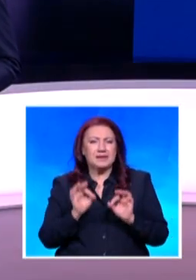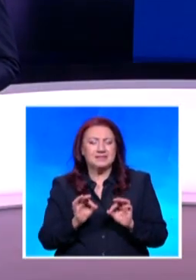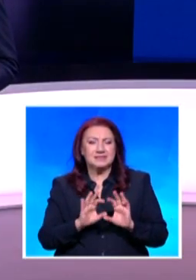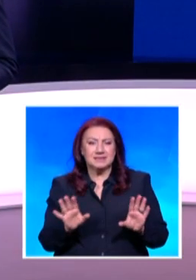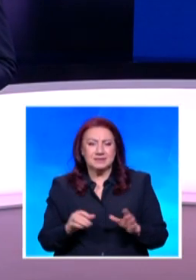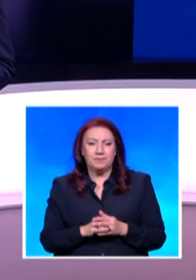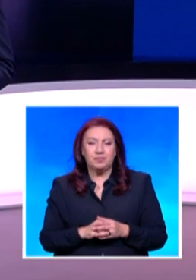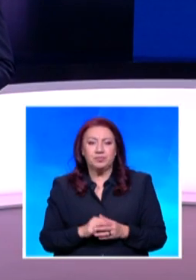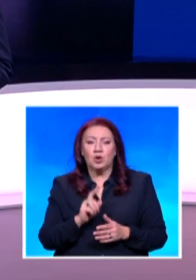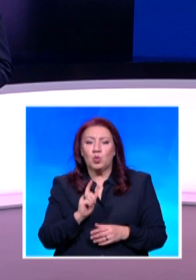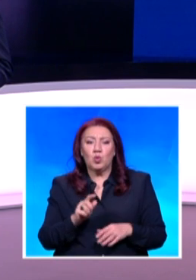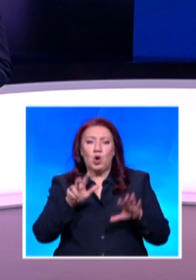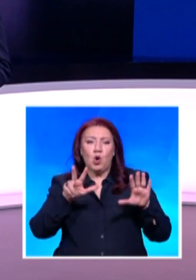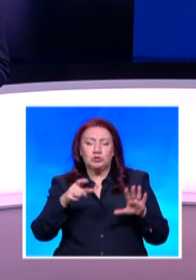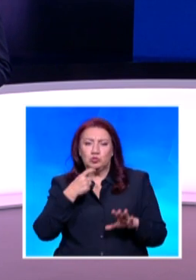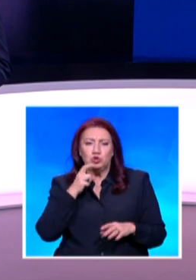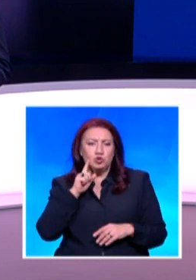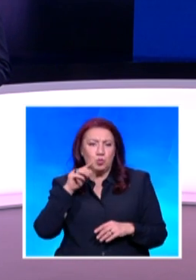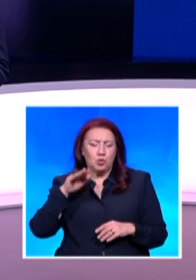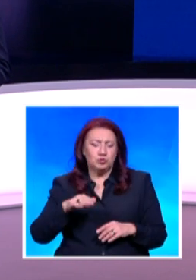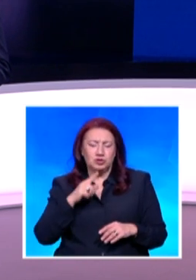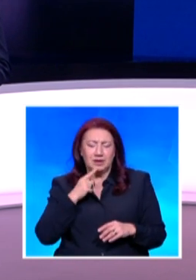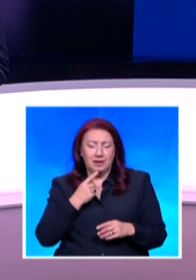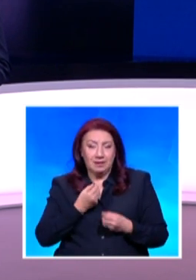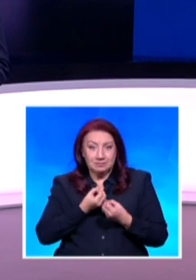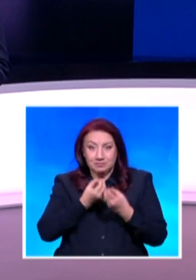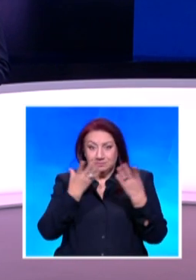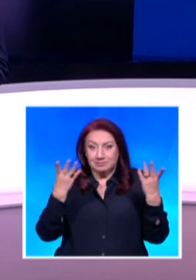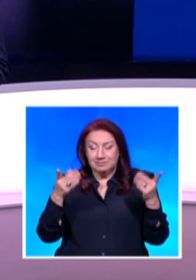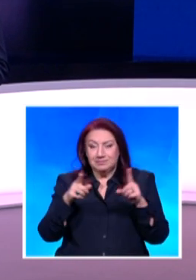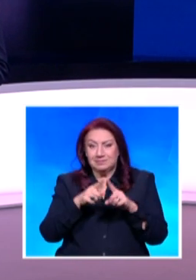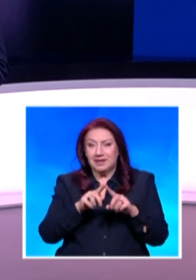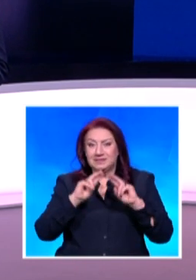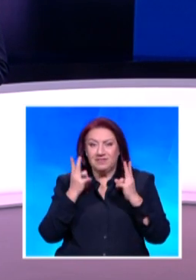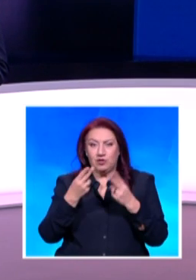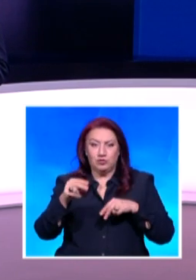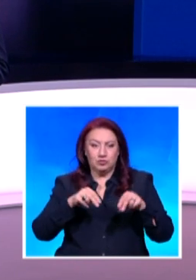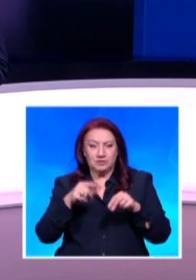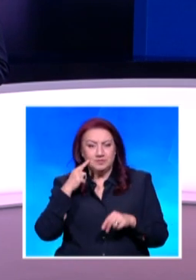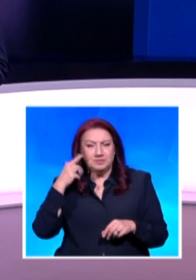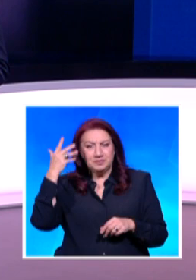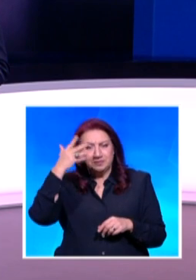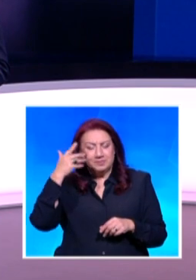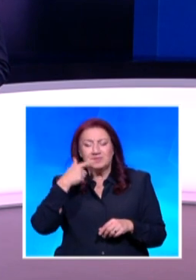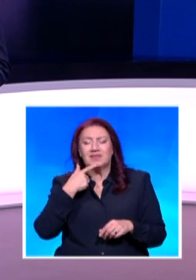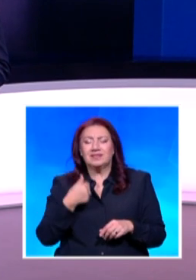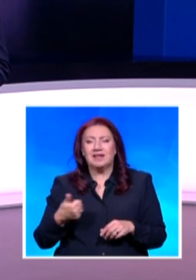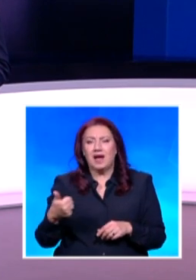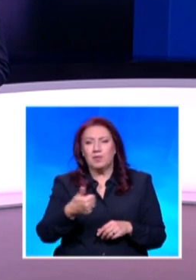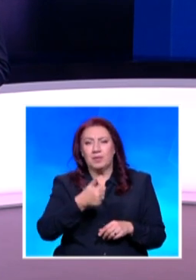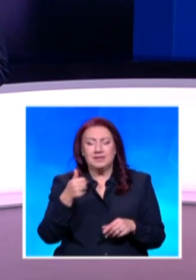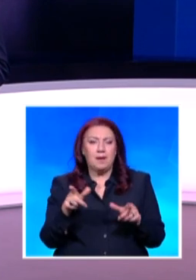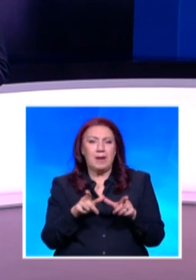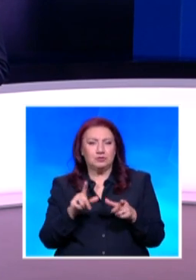Ако е 8-годишното момче, превърнало се в сензацията на световното първенство по шахмат и чиято мечта е да победи Магнус Карлсен, четете в специалната статия на